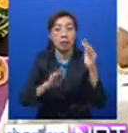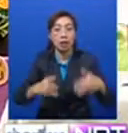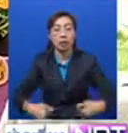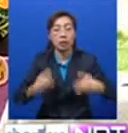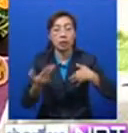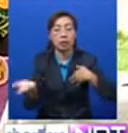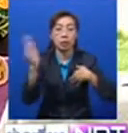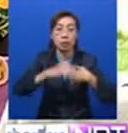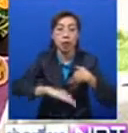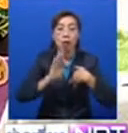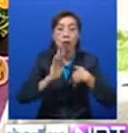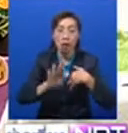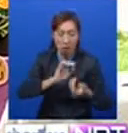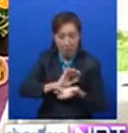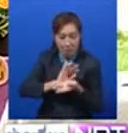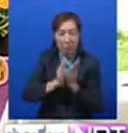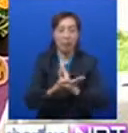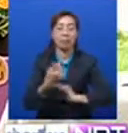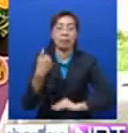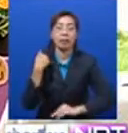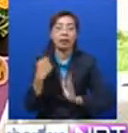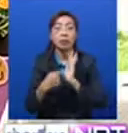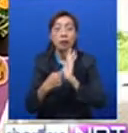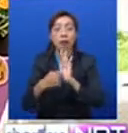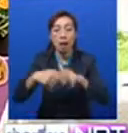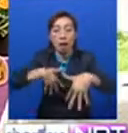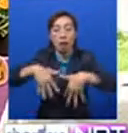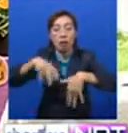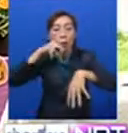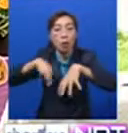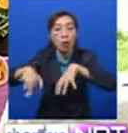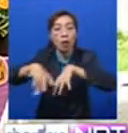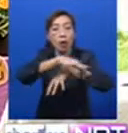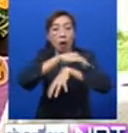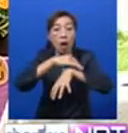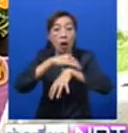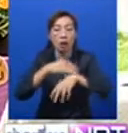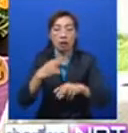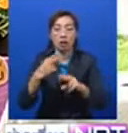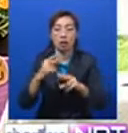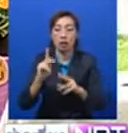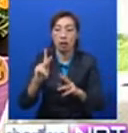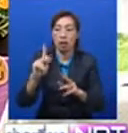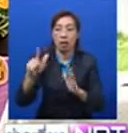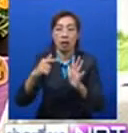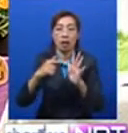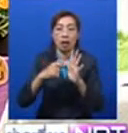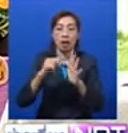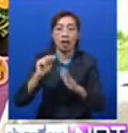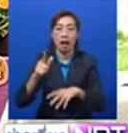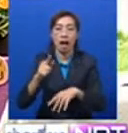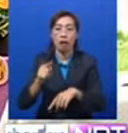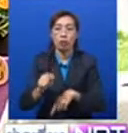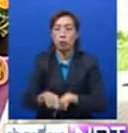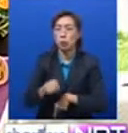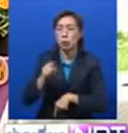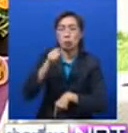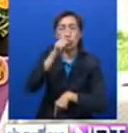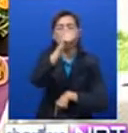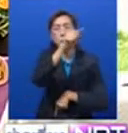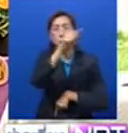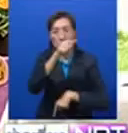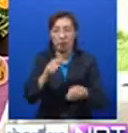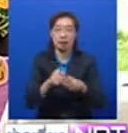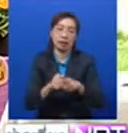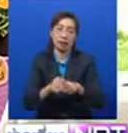การใช้วิถีชีวิตตัวเองเหมือนกันนะคะอย่างชาวชุมชนเกาะกลางอยู่ใกล้บริเวณนี ้ใช่ค่ะนี่อยู่ฝั่งนู้นค่ะเกาะกลาง เดินทาง